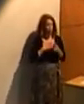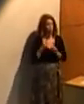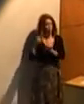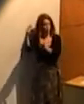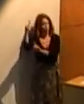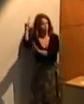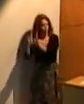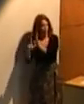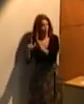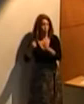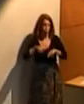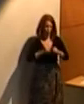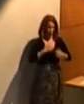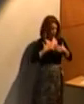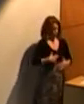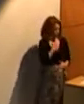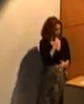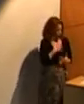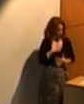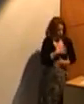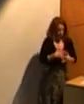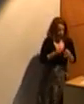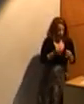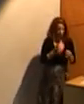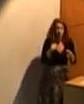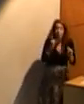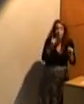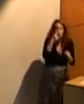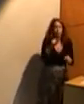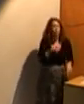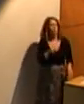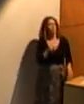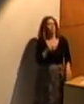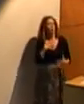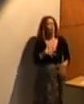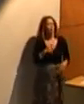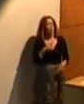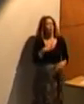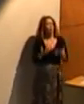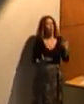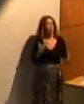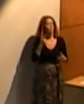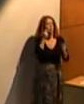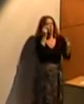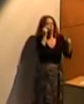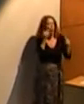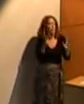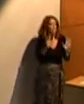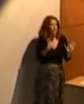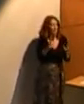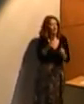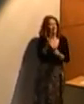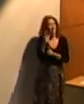nous avons droit d'usagé sur un corps qui nous appartiennent pas ça peut paraître un peu étonnant comme pense que c'est vrai que quand on passe dans notre corps a priori on pense